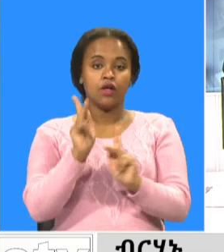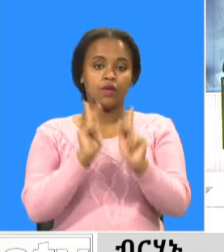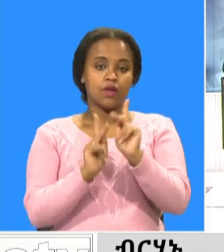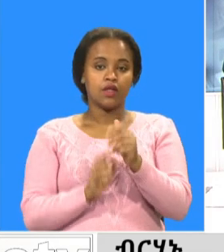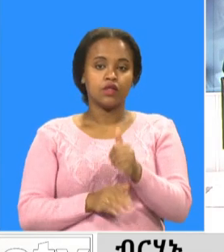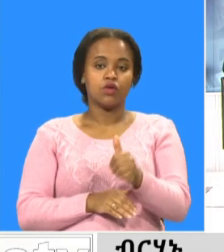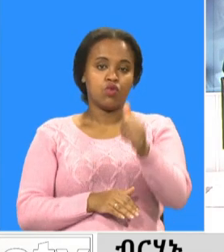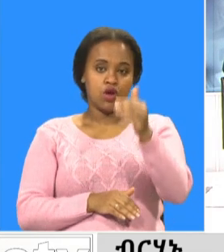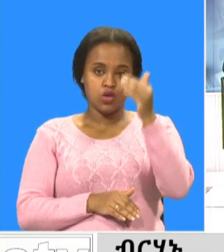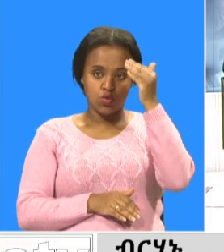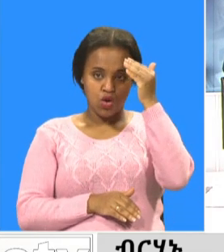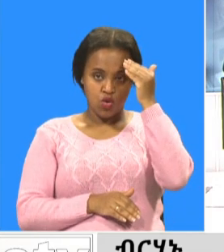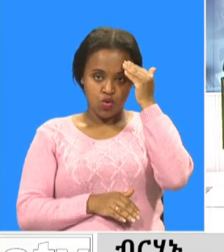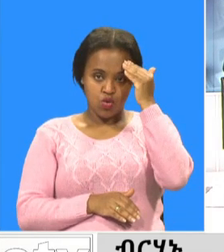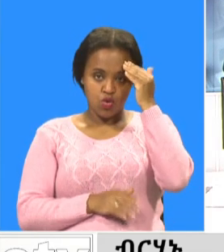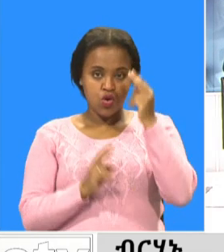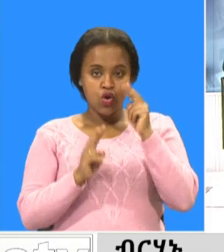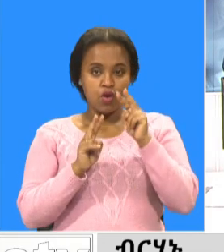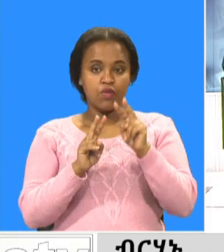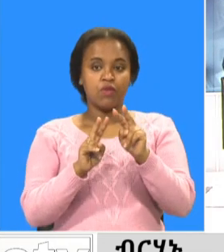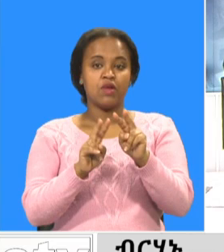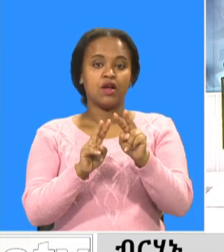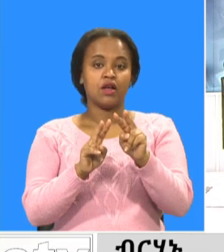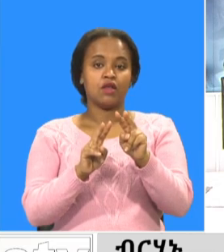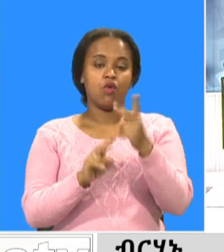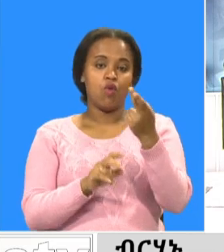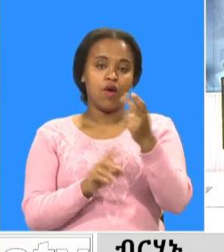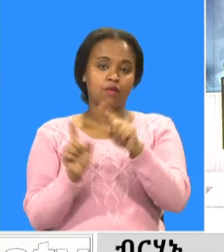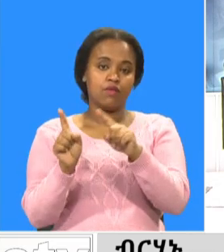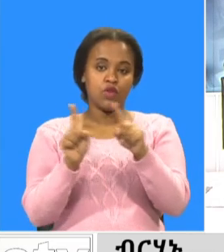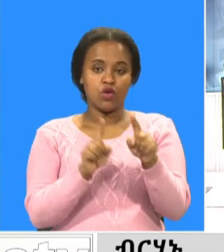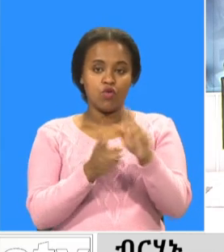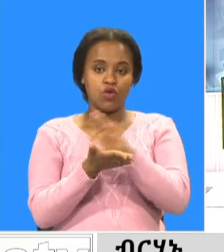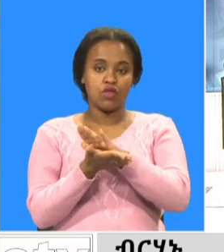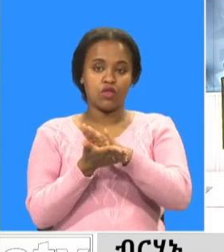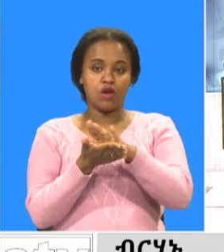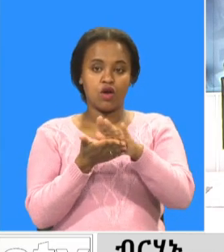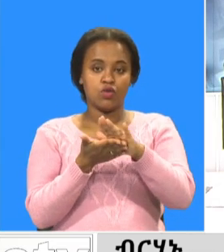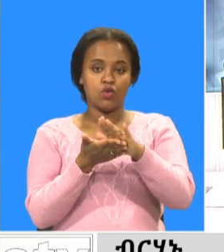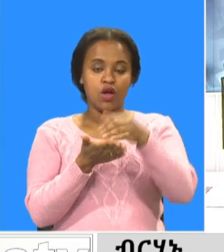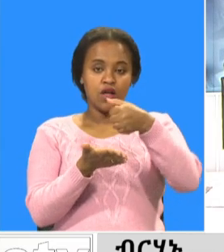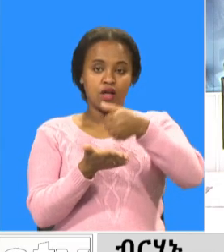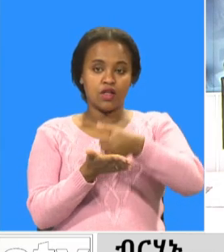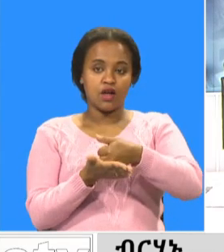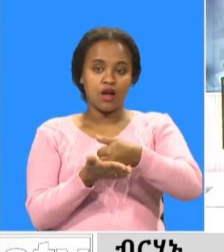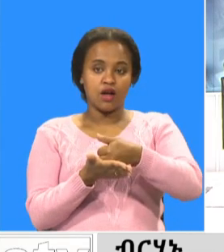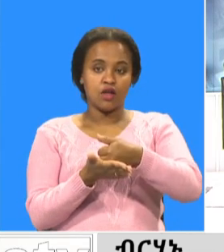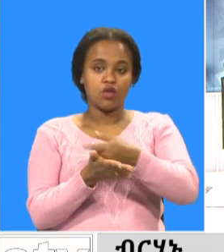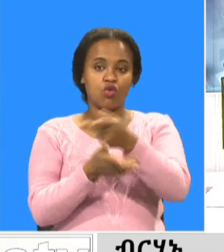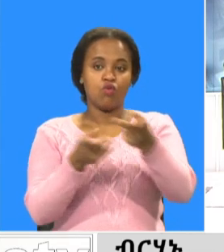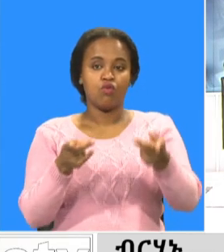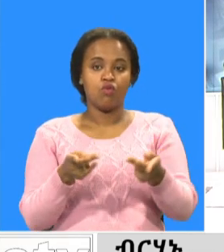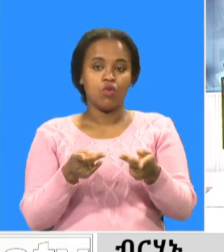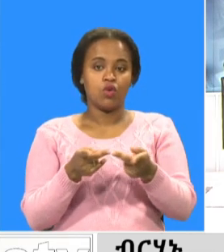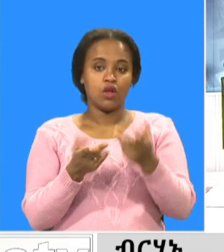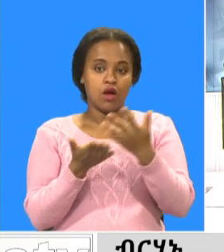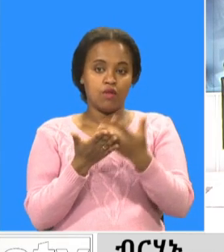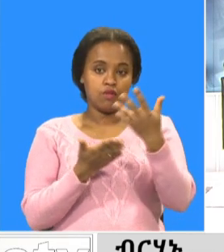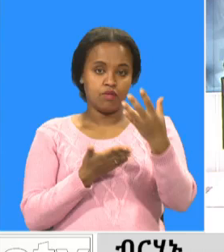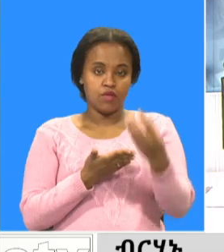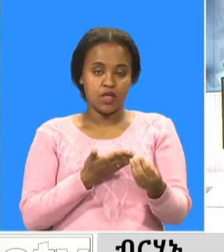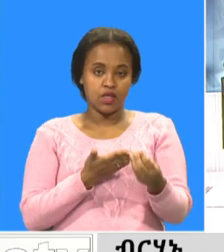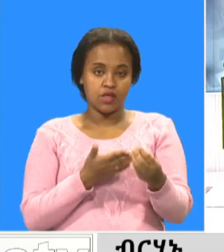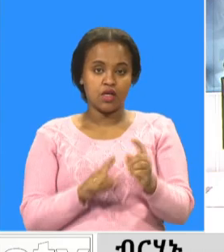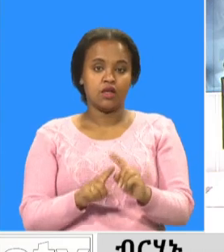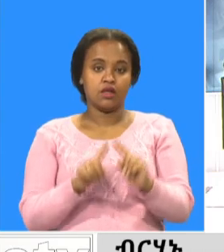ህብረተሰቡም ራሱ አውቆ ከሚመለከተው ወይም ደግሞ ጥራቱ ከተረጋገጠው ቦታ